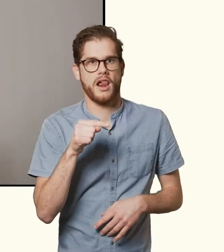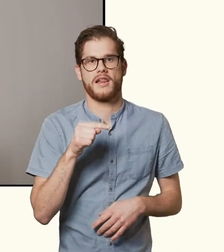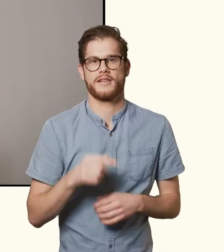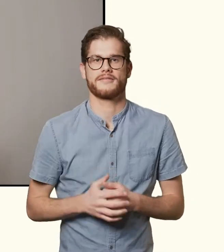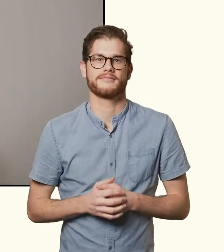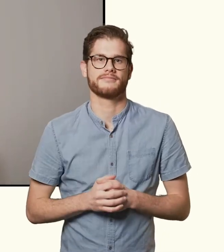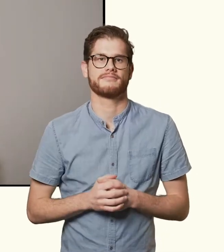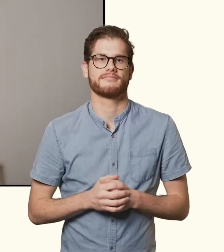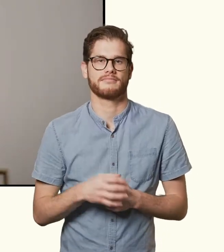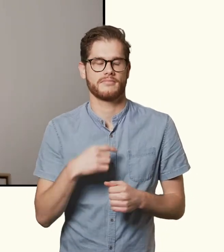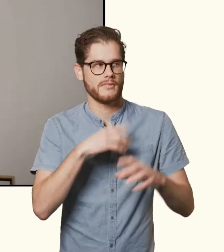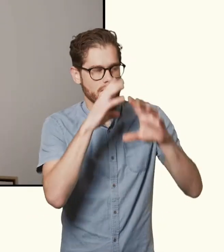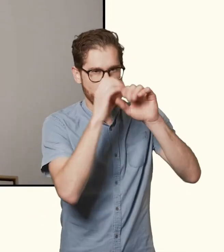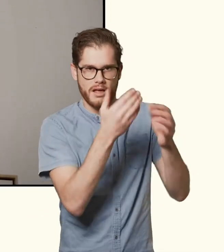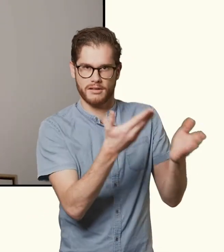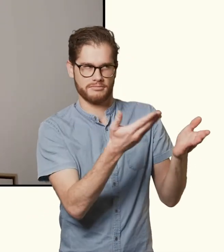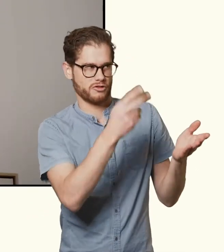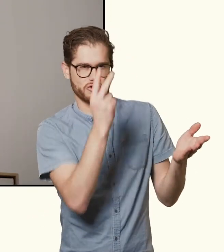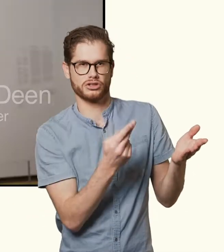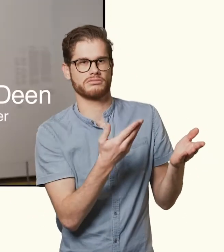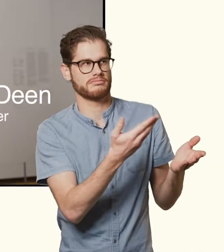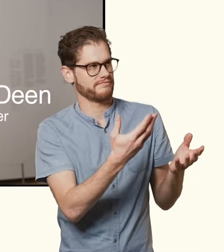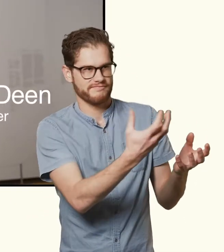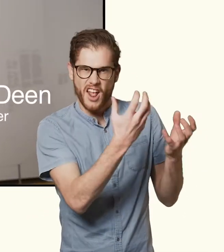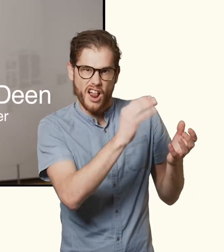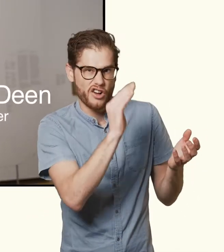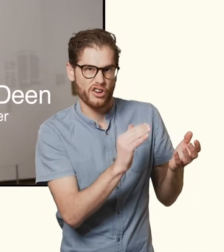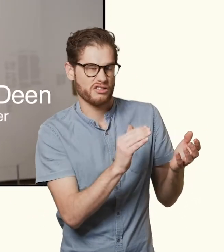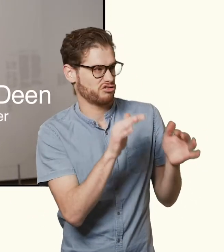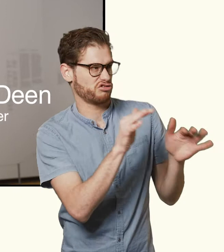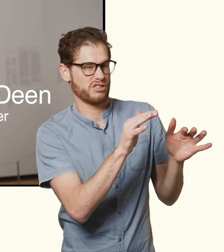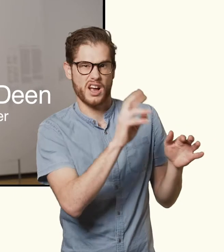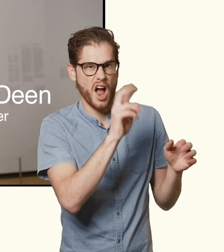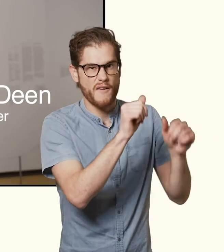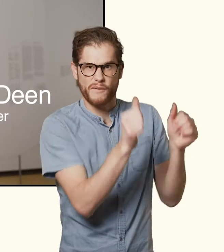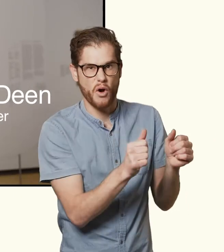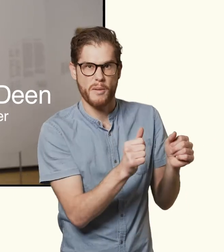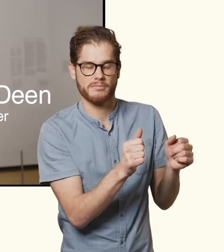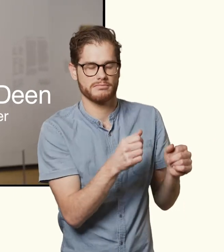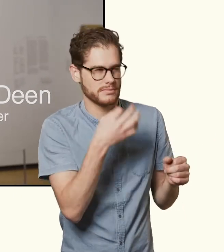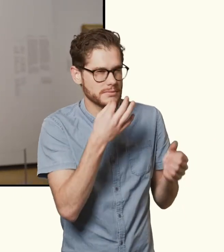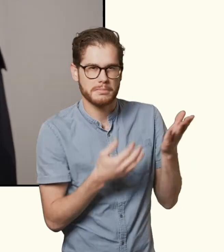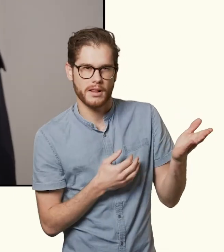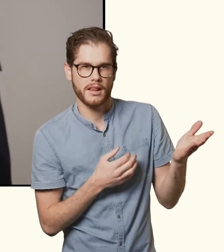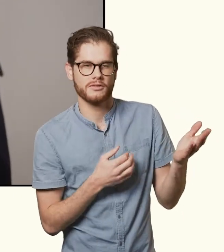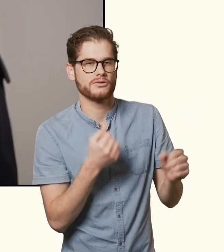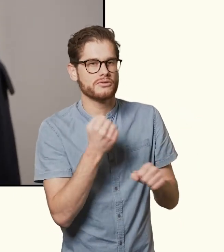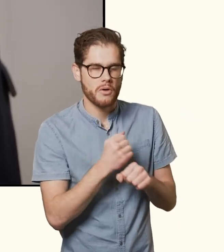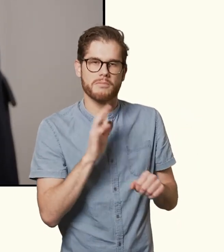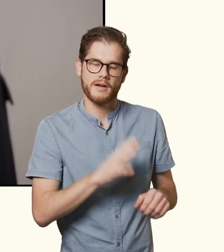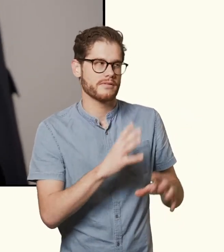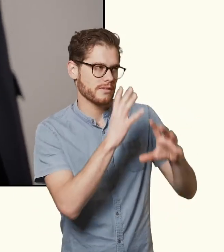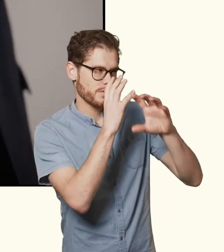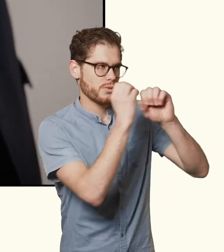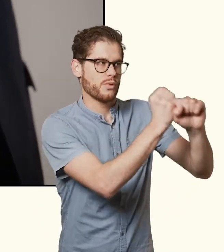heel graag. Het is een fascinerend werk, vind ik, omdat het maakt geen gebruik van felle kleuren of rare vormen. Het ziet er